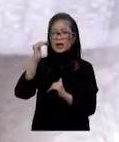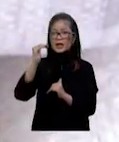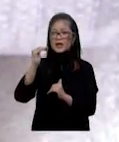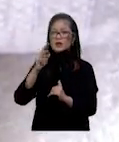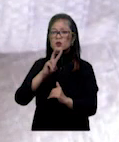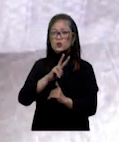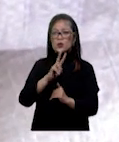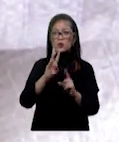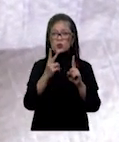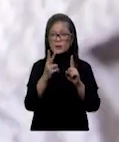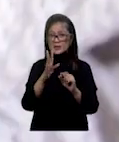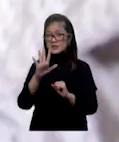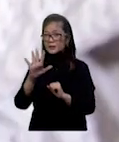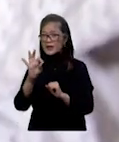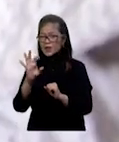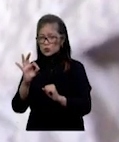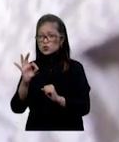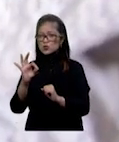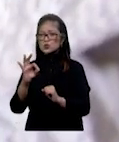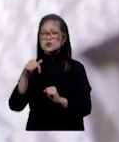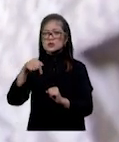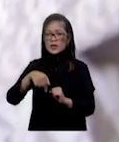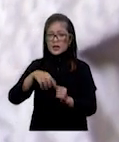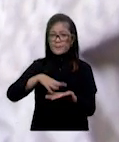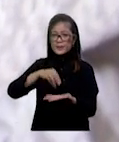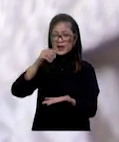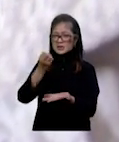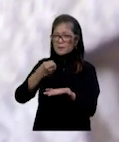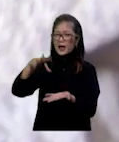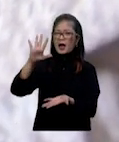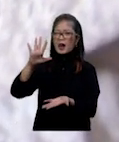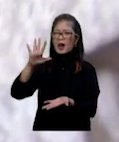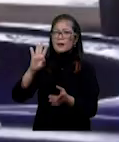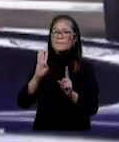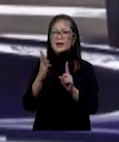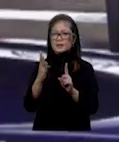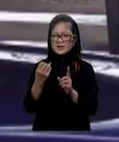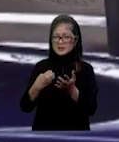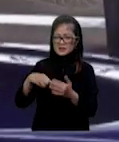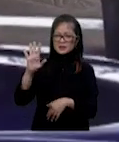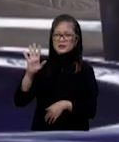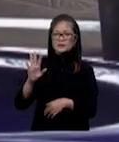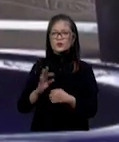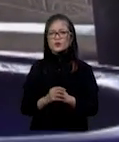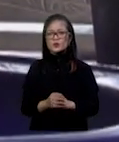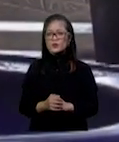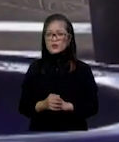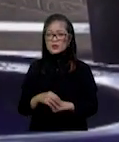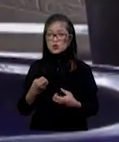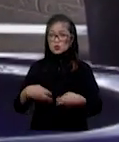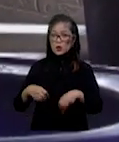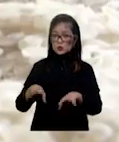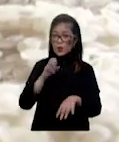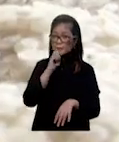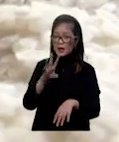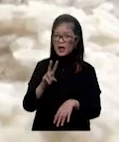Rp12.500 per kilogram. Sementara harga beras premium kini tembus Rp14.000 per kilogram. Menurut pedagang, sudah 2 pekan